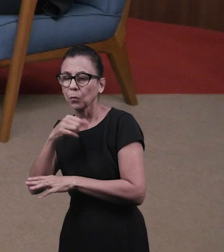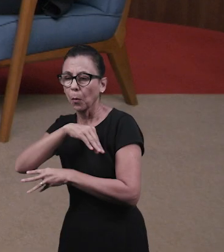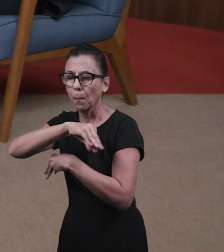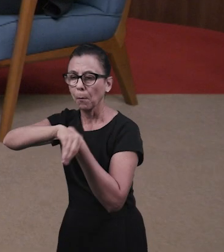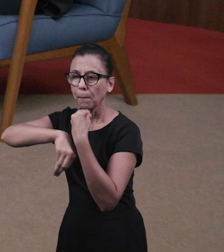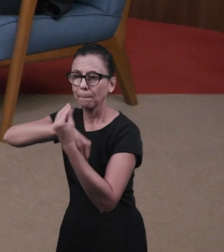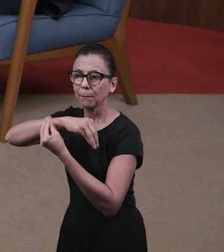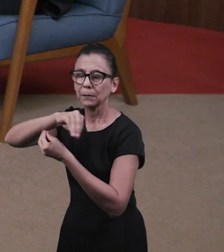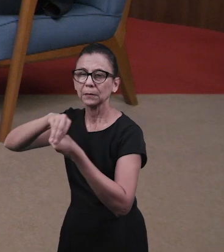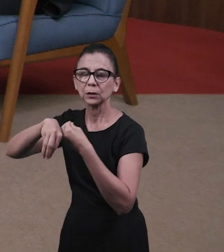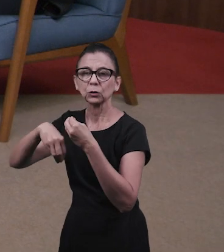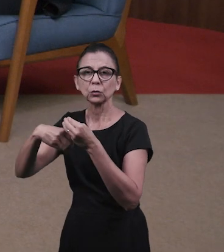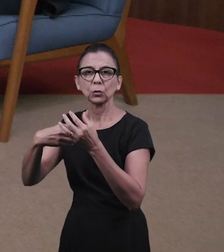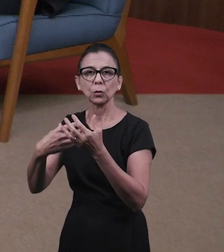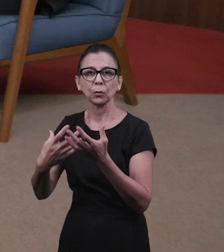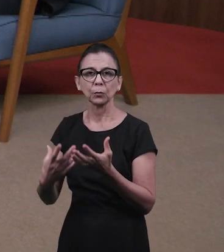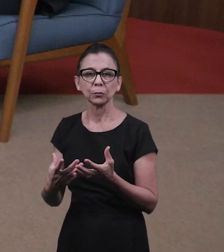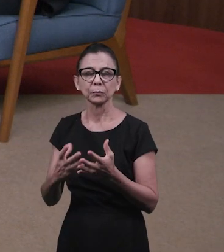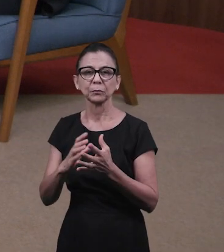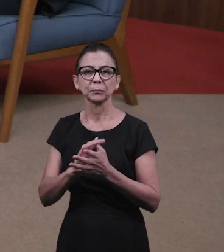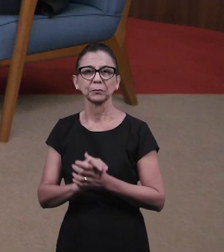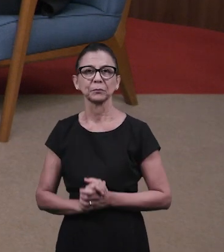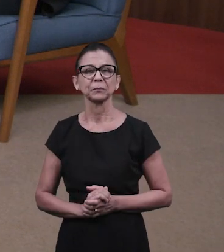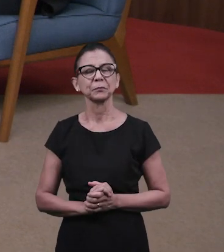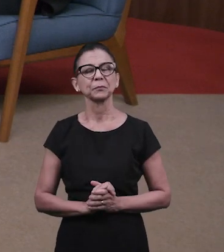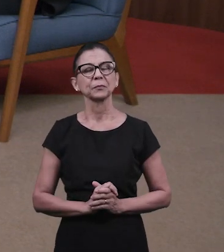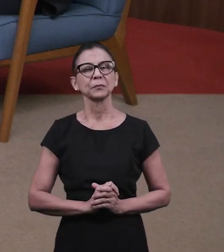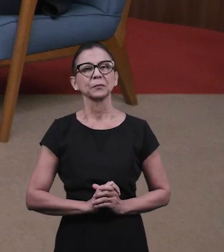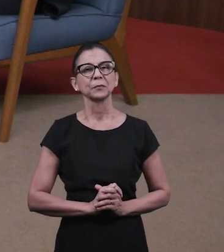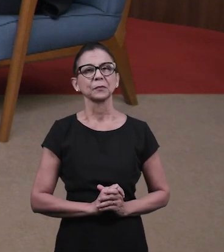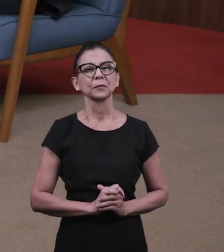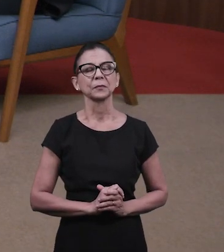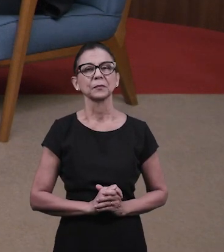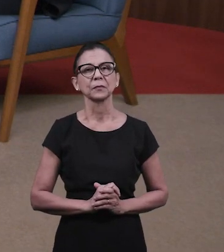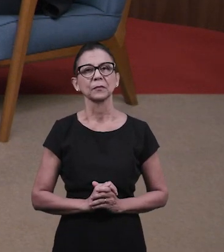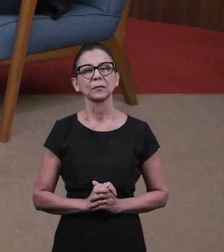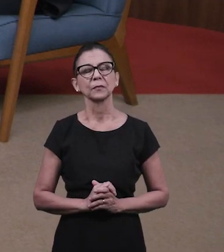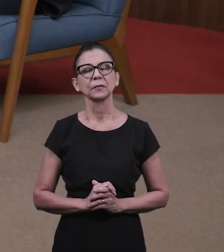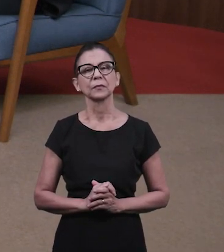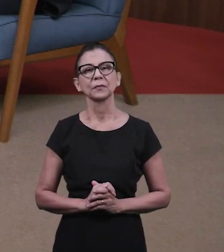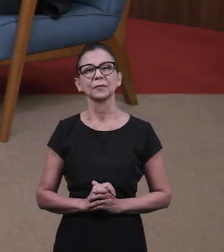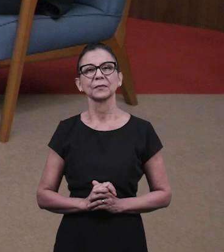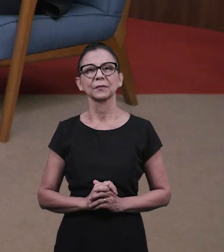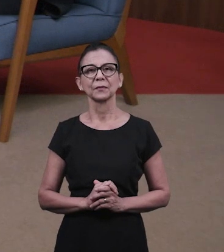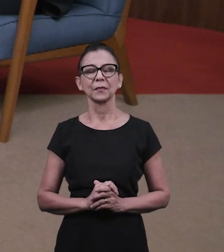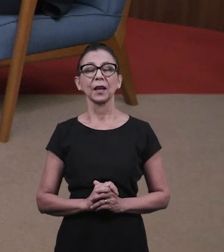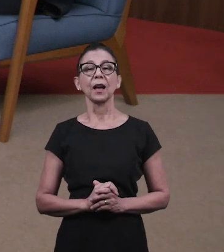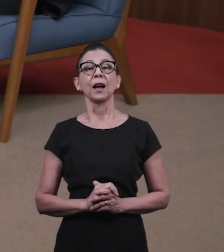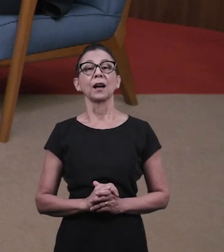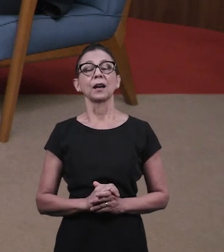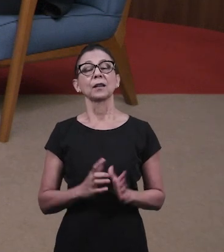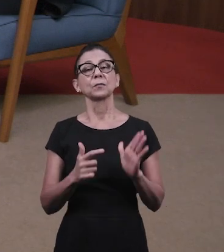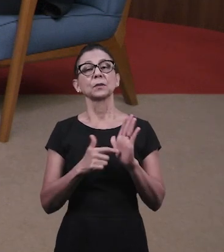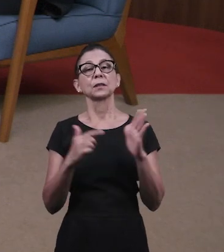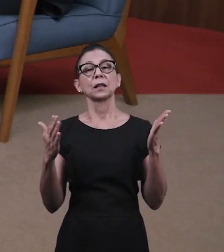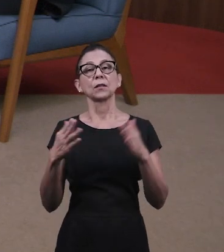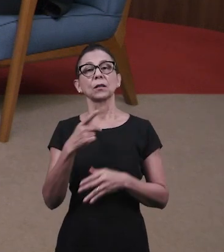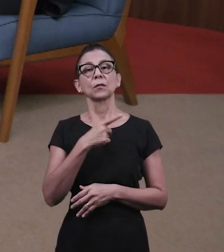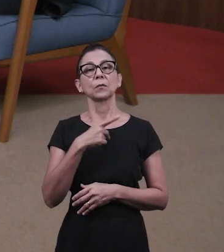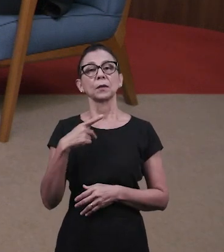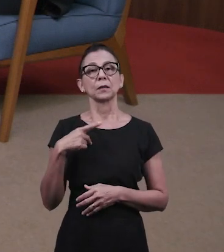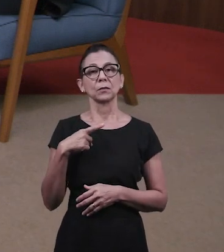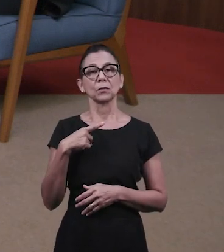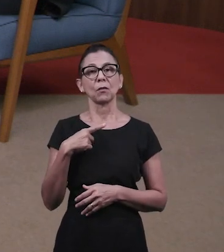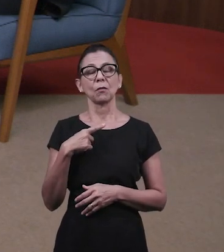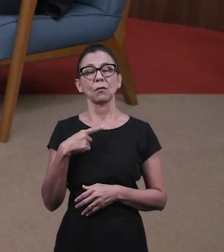peu cette parabole, la signification de cette expression, mais avant, je vais vous apporter la participation d'un pasteur de